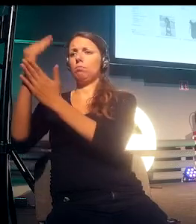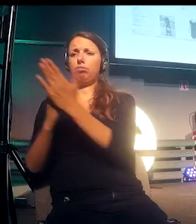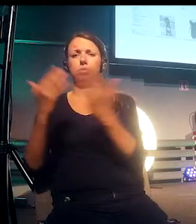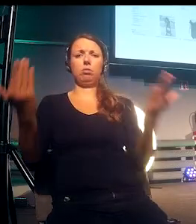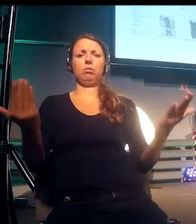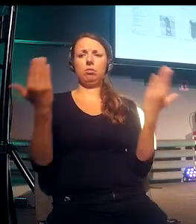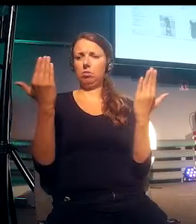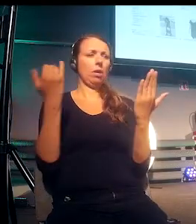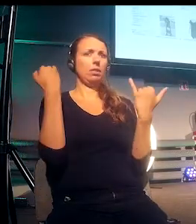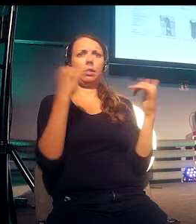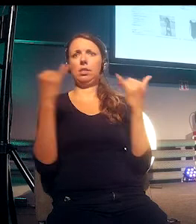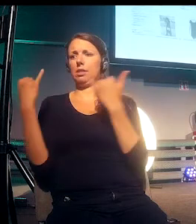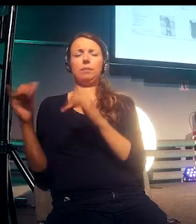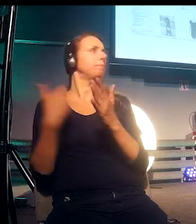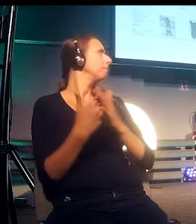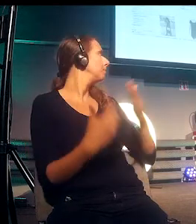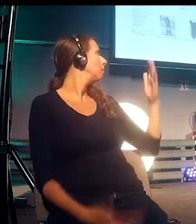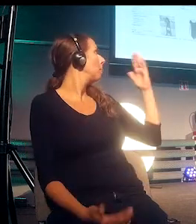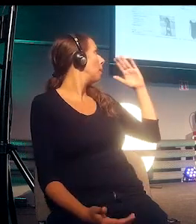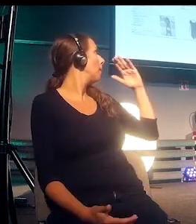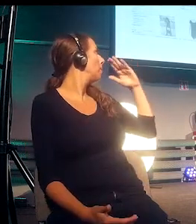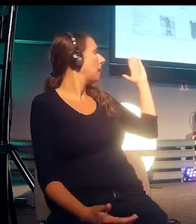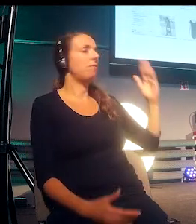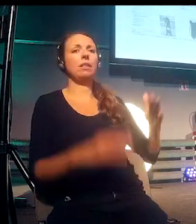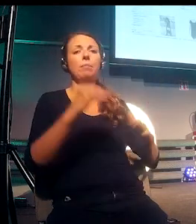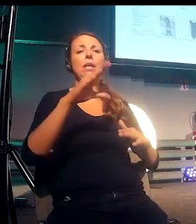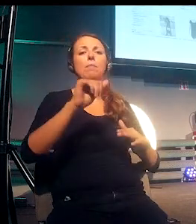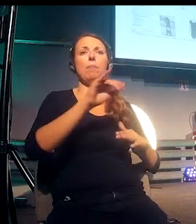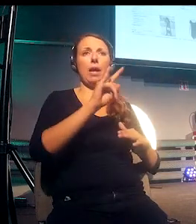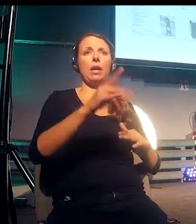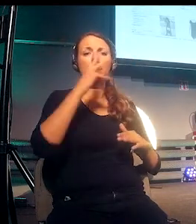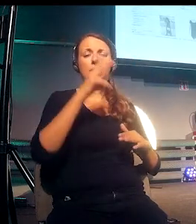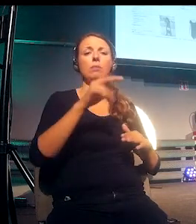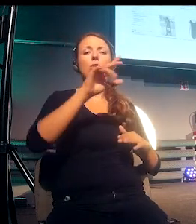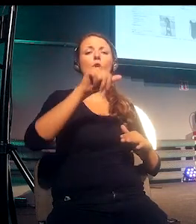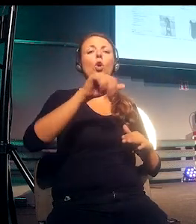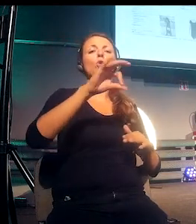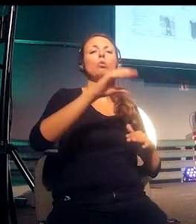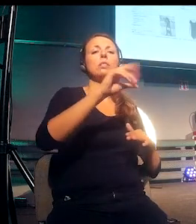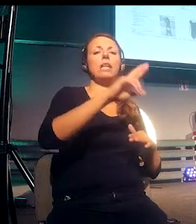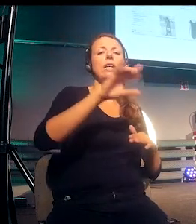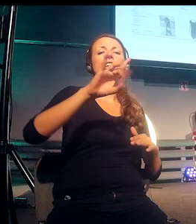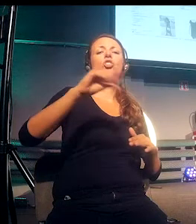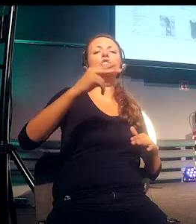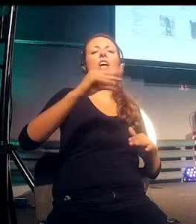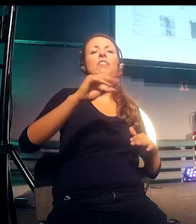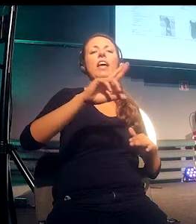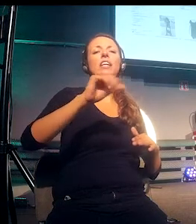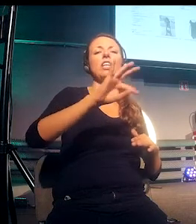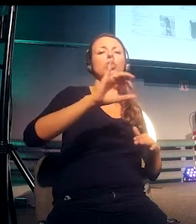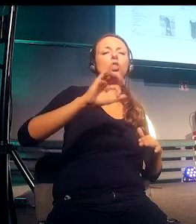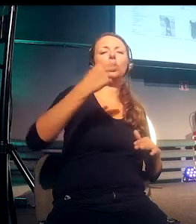w tym przypadku po lewej stronie, na stronie eBaya, mamy user-generated content, a w przypadku